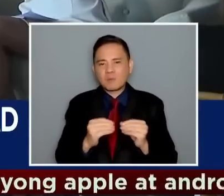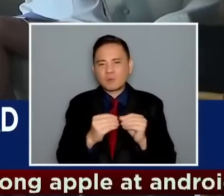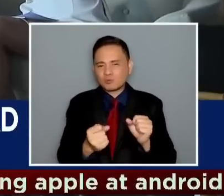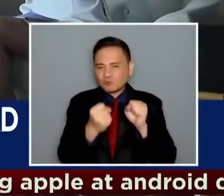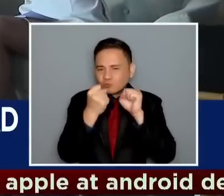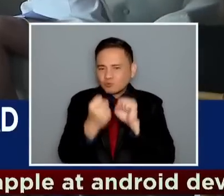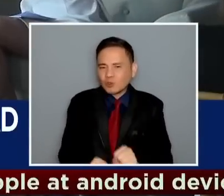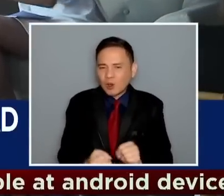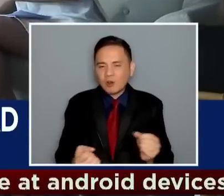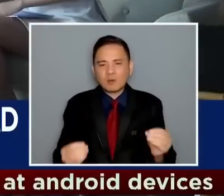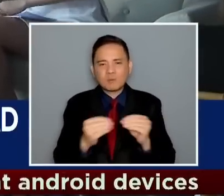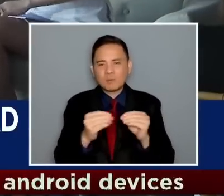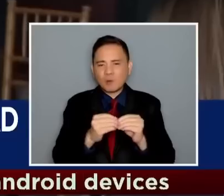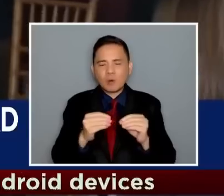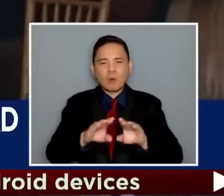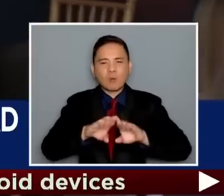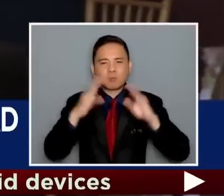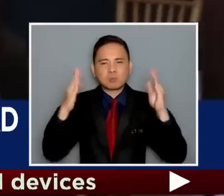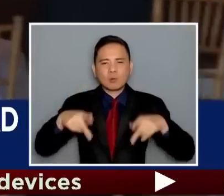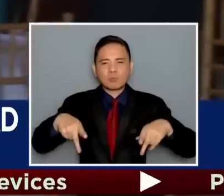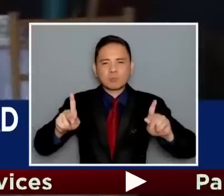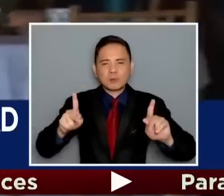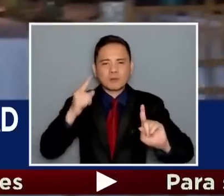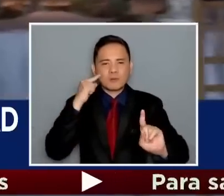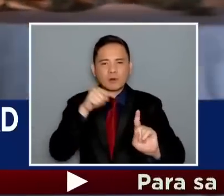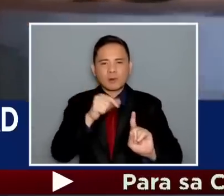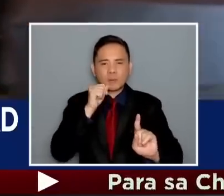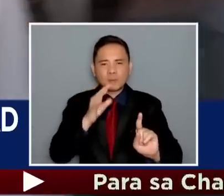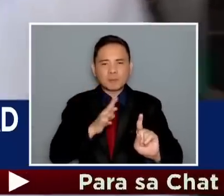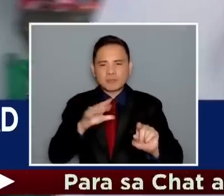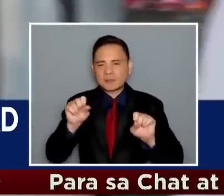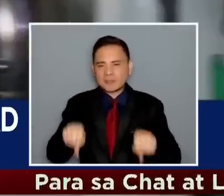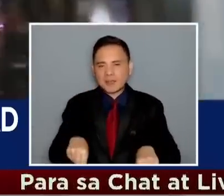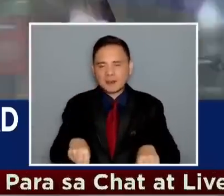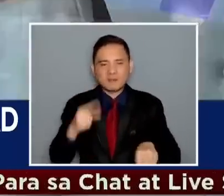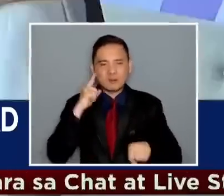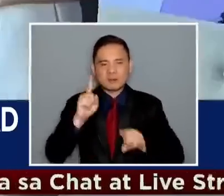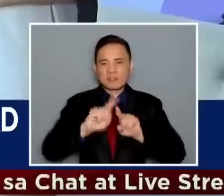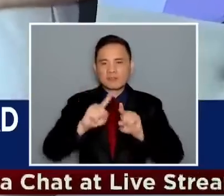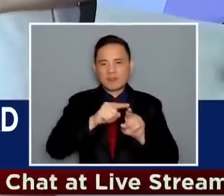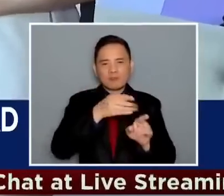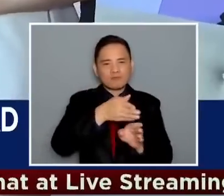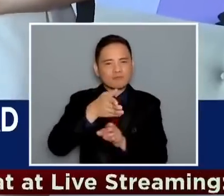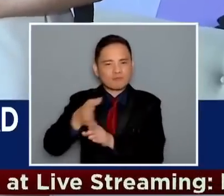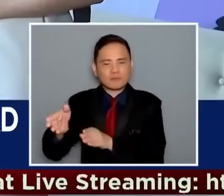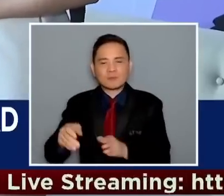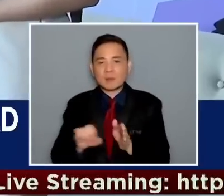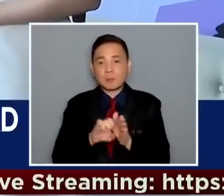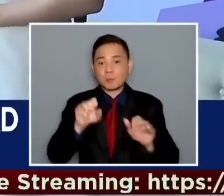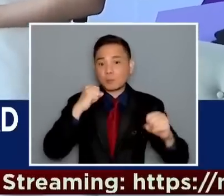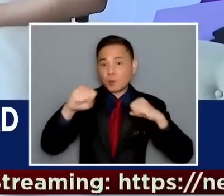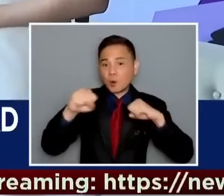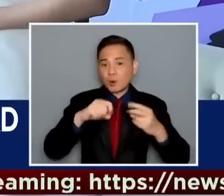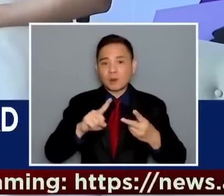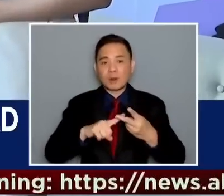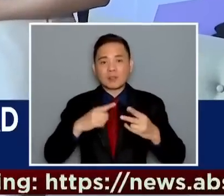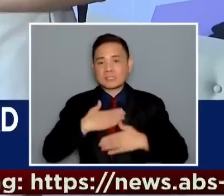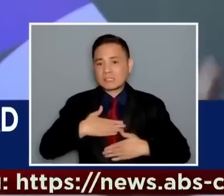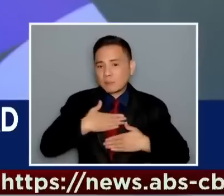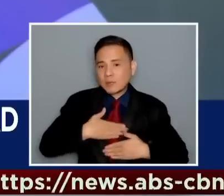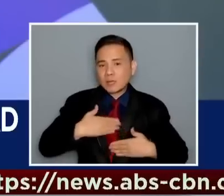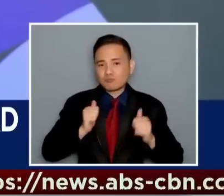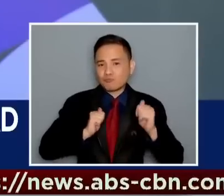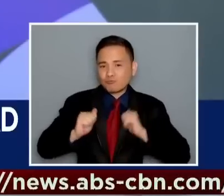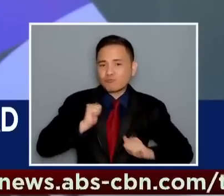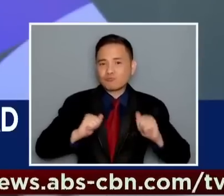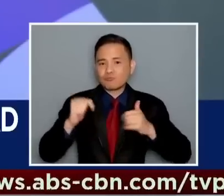ang mga oportunidad at espasyo ng mga babae sa iba't ibang larangan gaya ng sports, entertainment at iba pa.